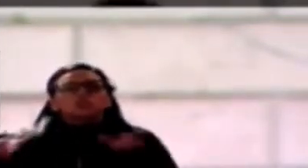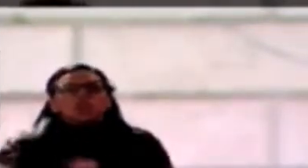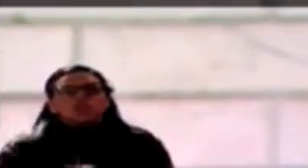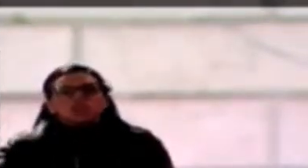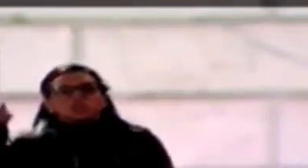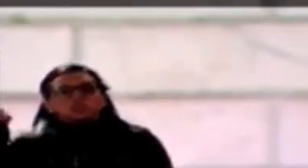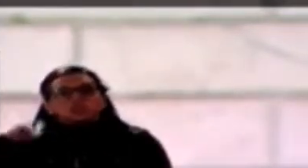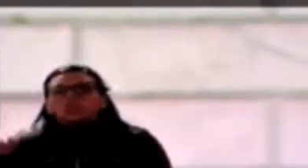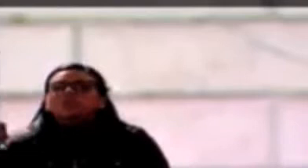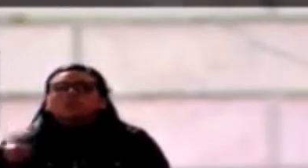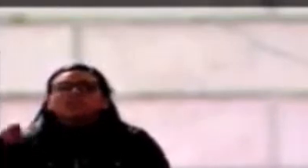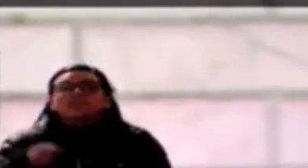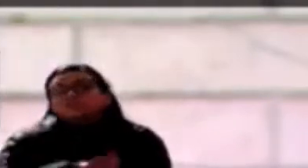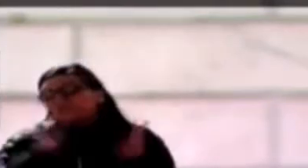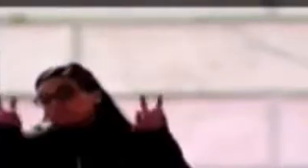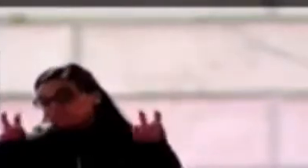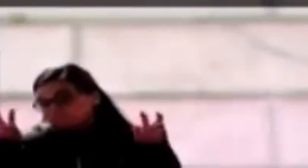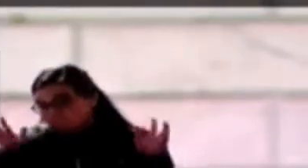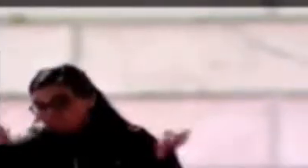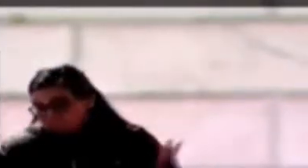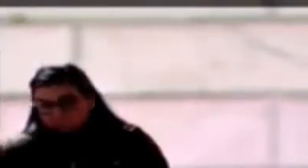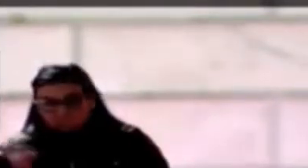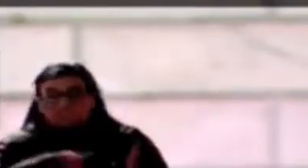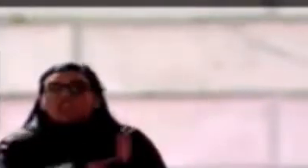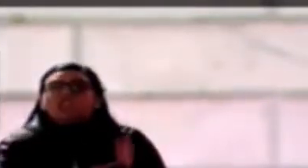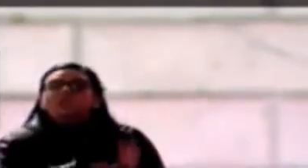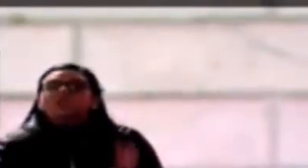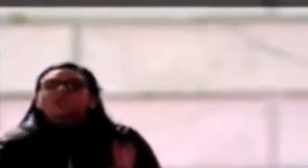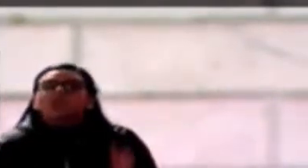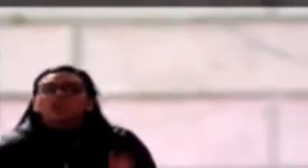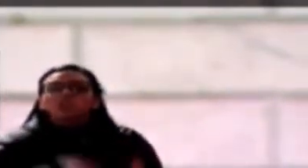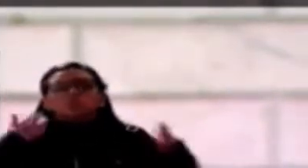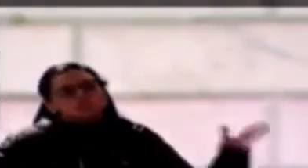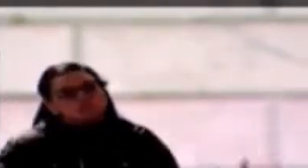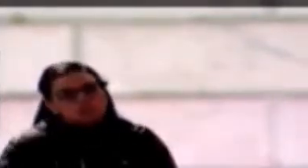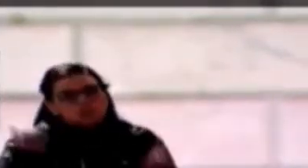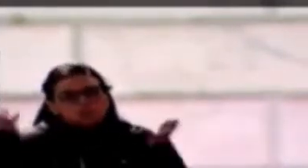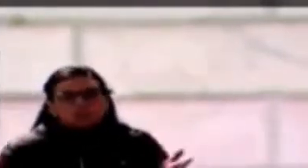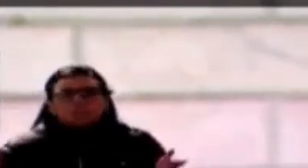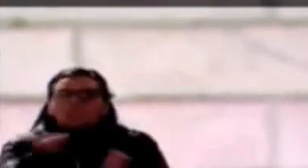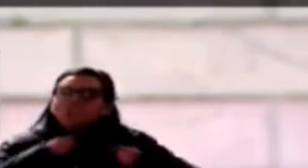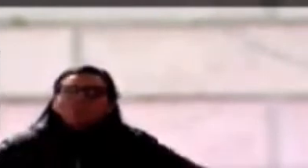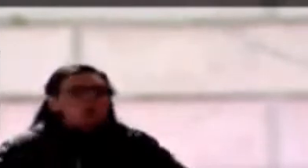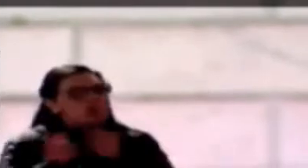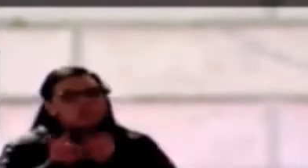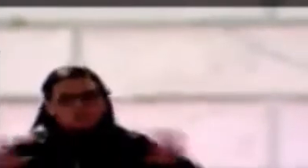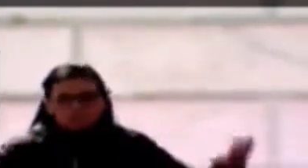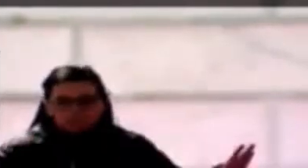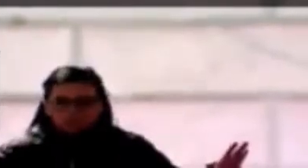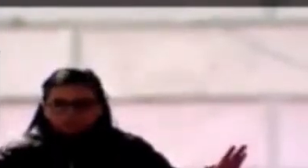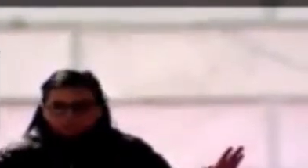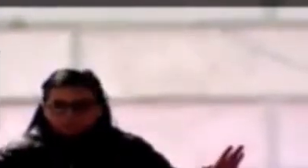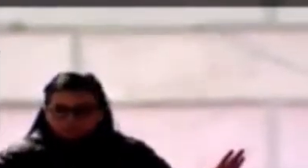quel Presidente, cosiddetto Presidente della Repubblica, di cui finalmente ci siamo liberati,